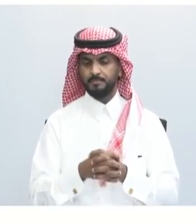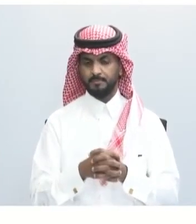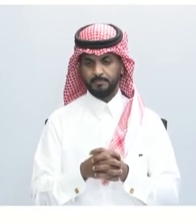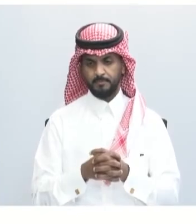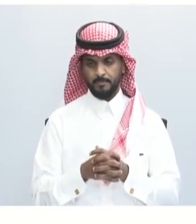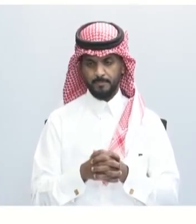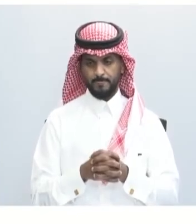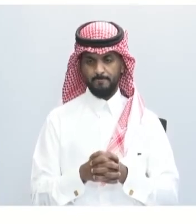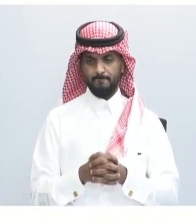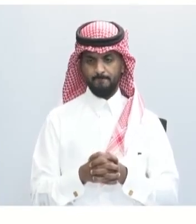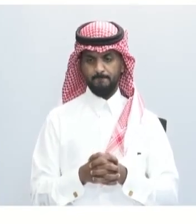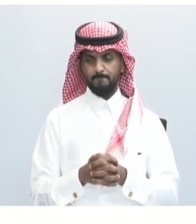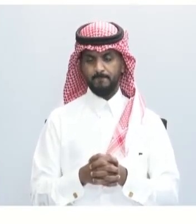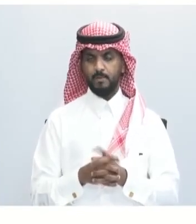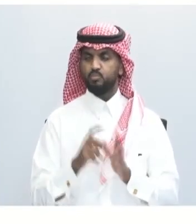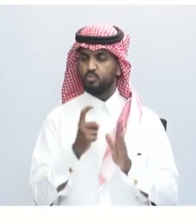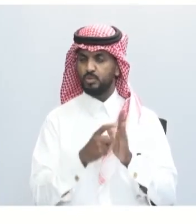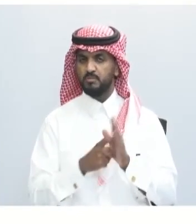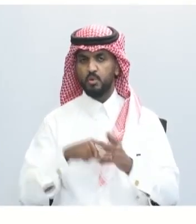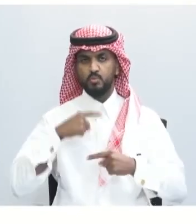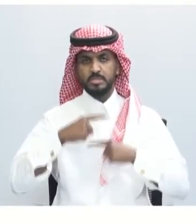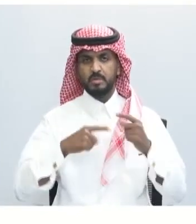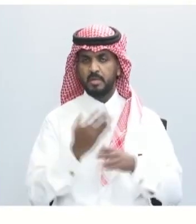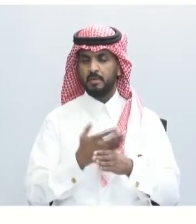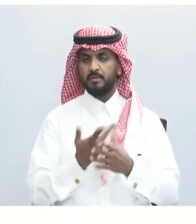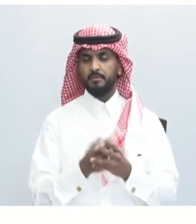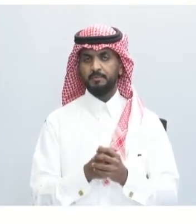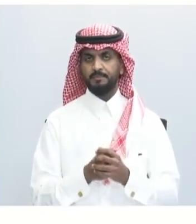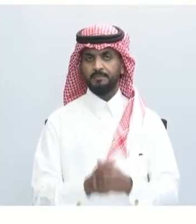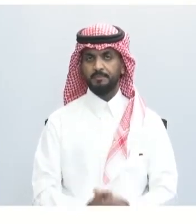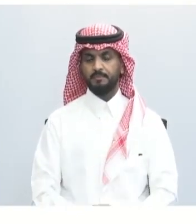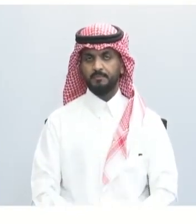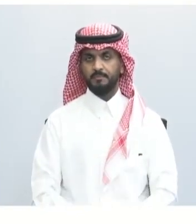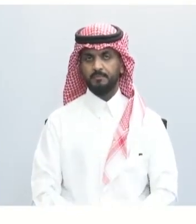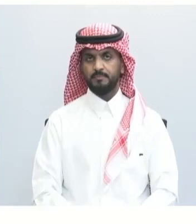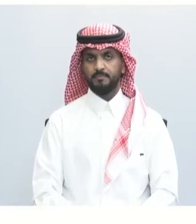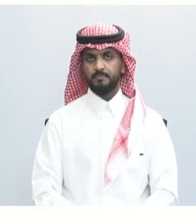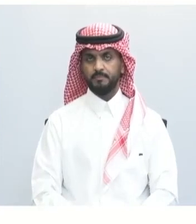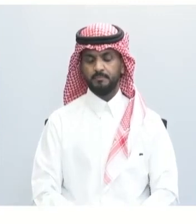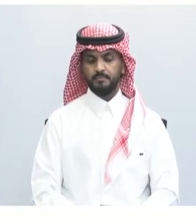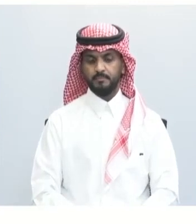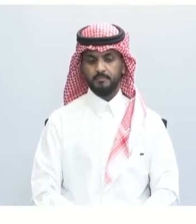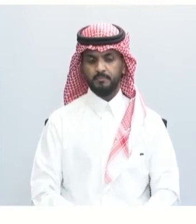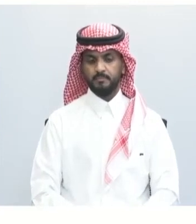لماذا او منتظمه او مستمره لماذا يجب علينا غسل اليدين